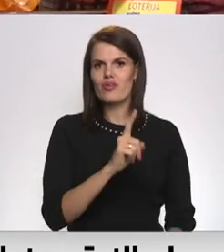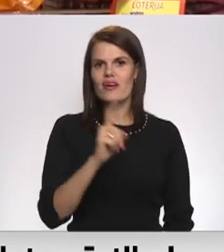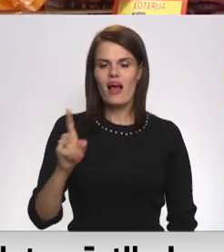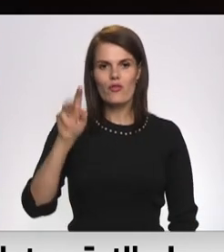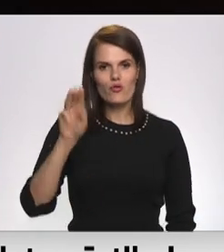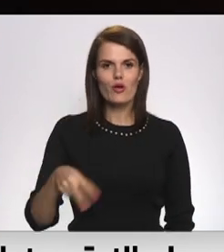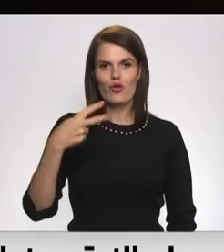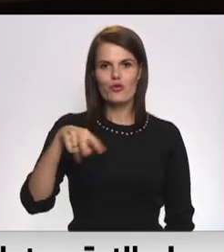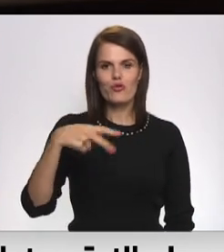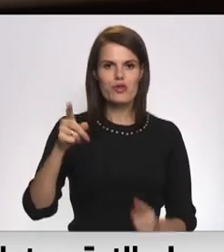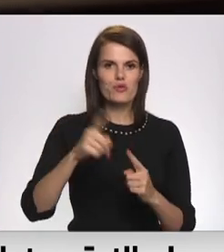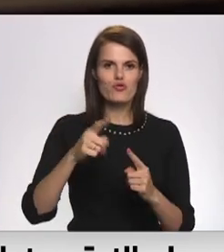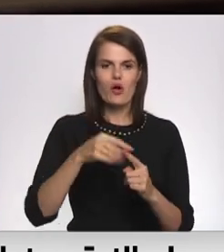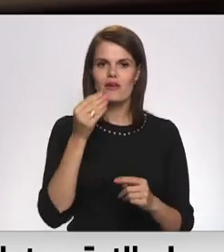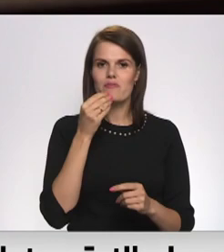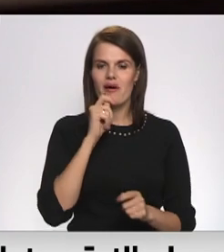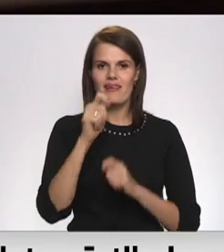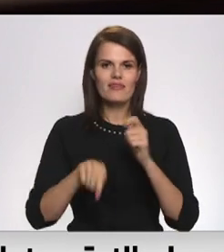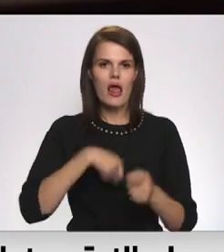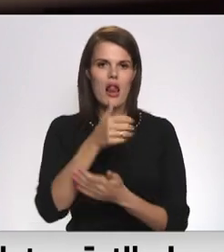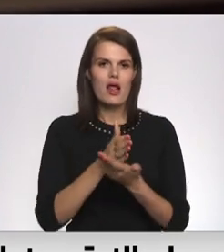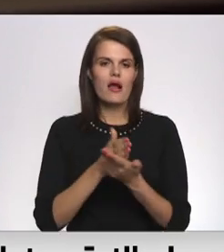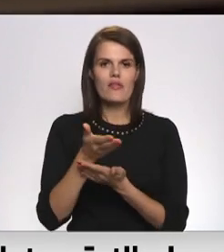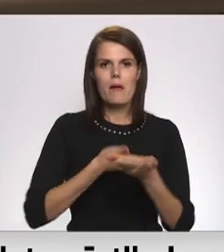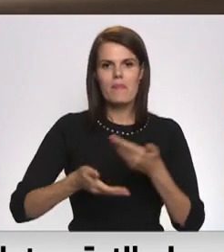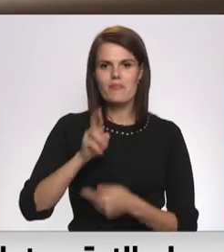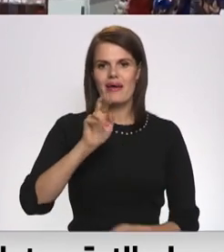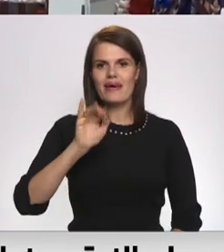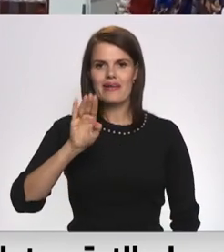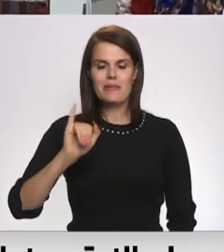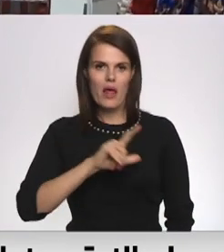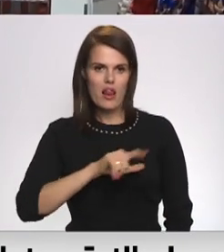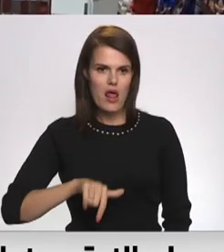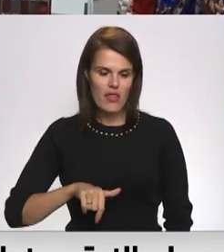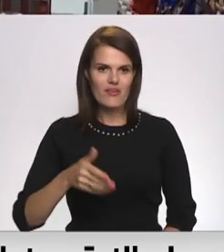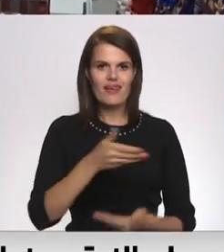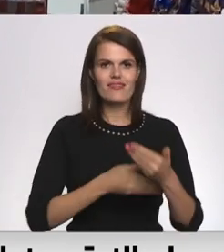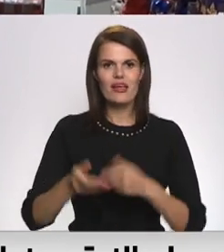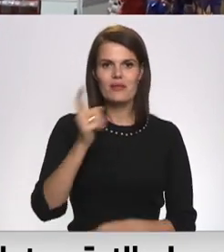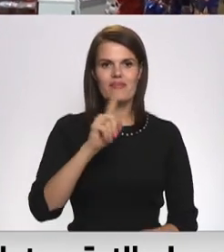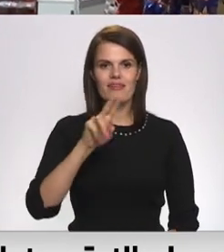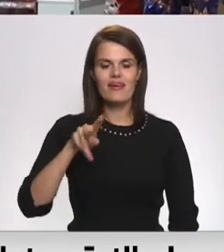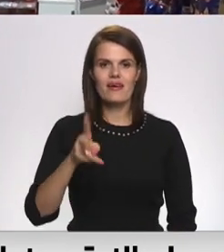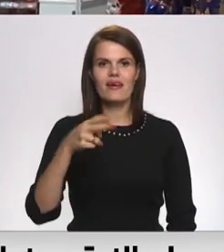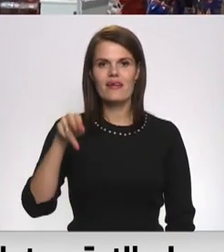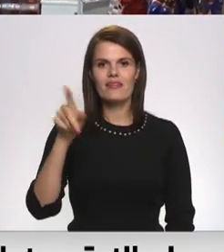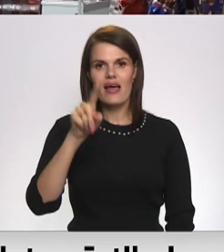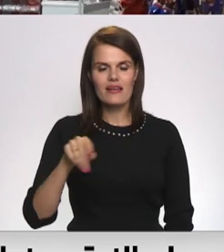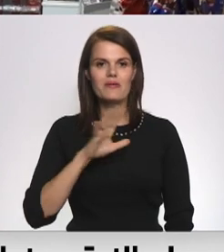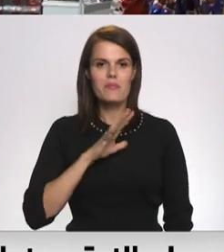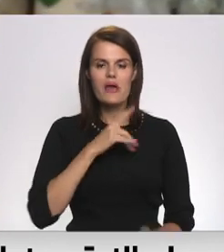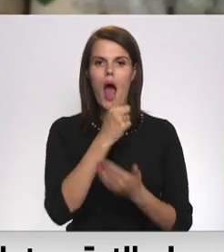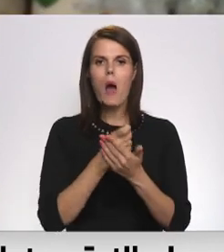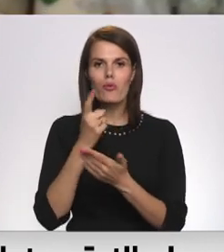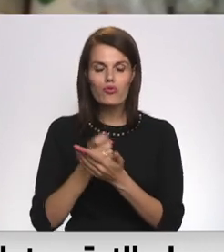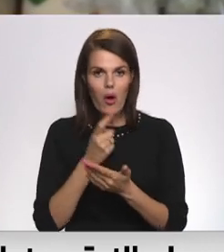tonnas pārtikas pēdušai Latvijai ziedotā ilgadējais partneris Rimi Latvija. Sadarbībā ar SKDS veikta arī aptauja, kurā